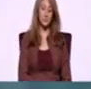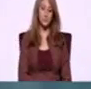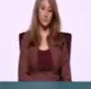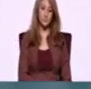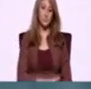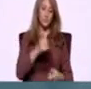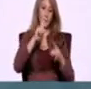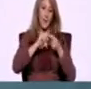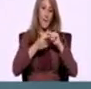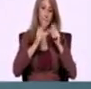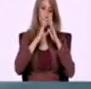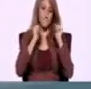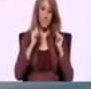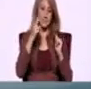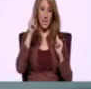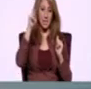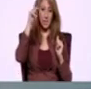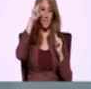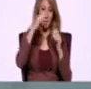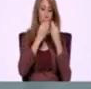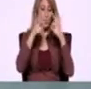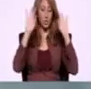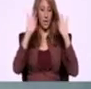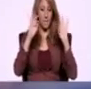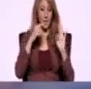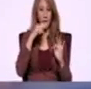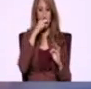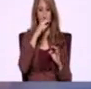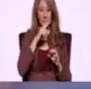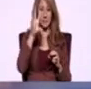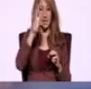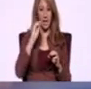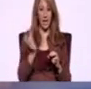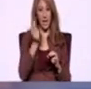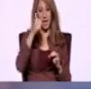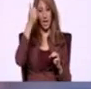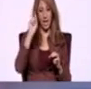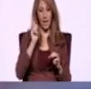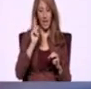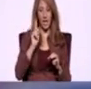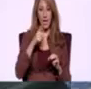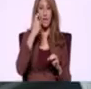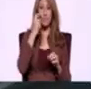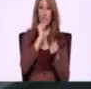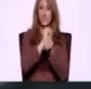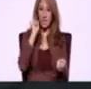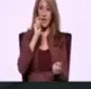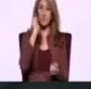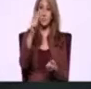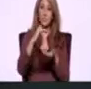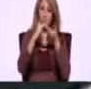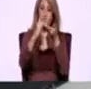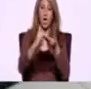الجمعية المصرية للتنمية المتكاملة الأستاذة هناء إسماعيل ستساهم بتسديد ديون الغارمات وإجراء